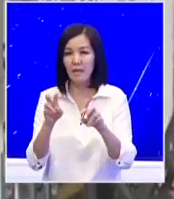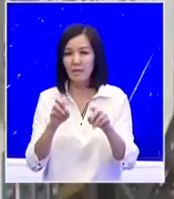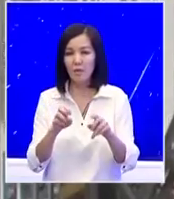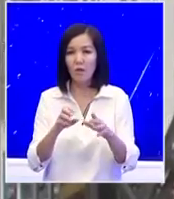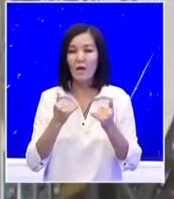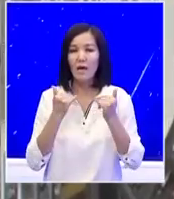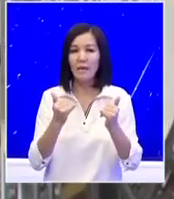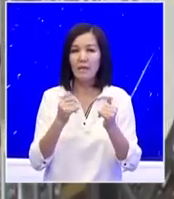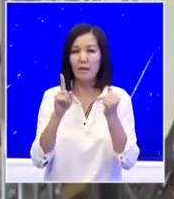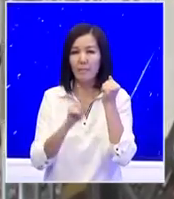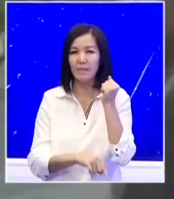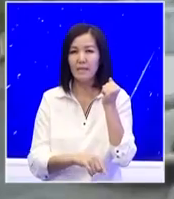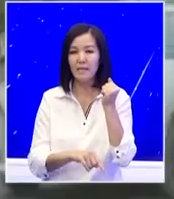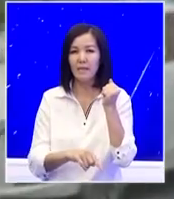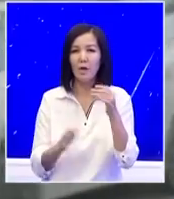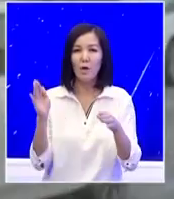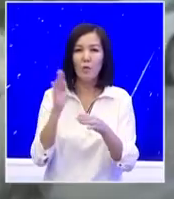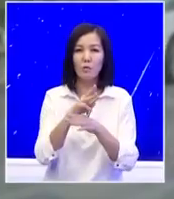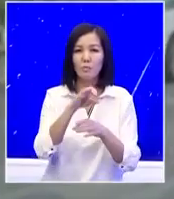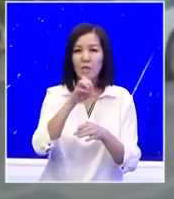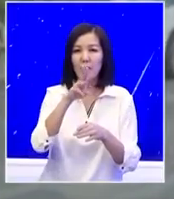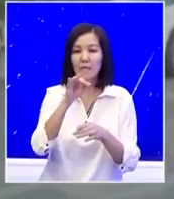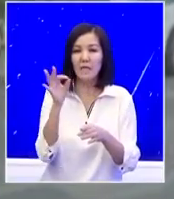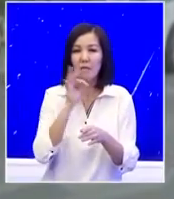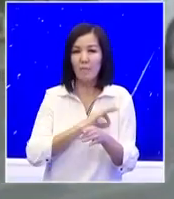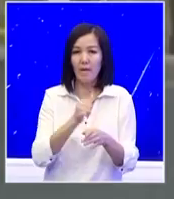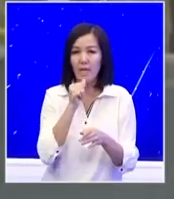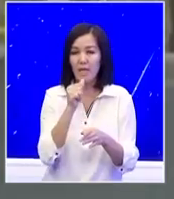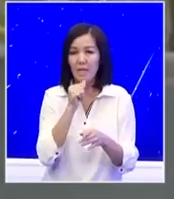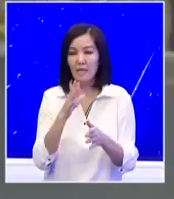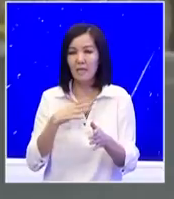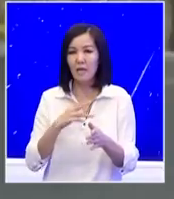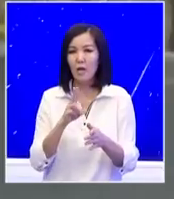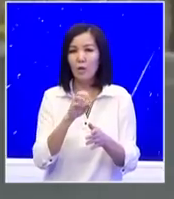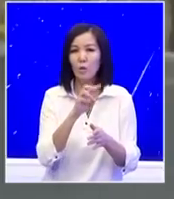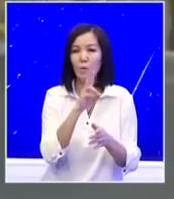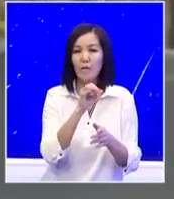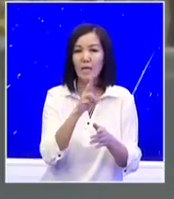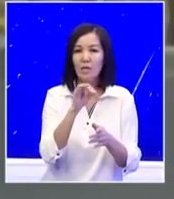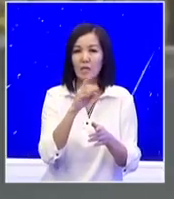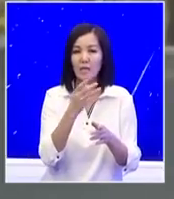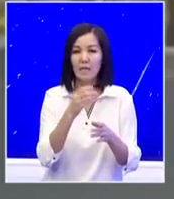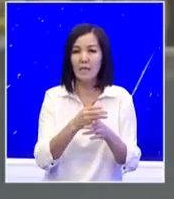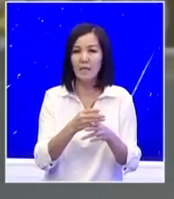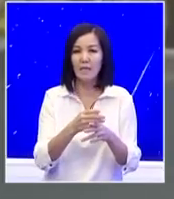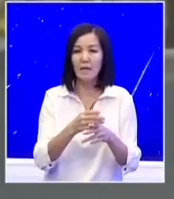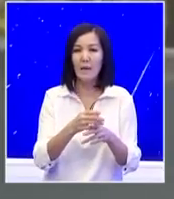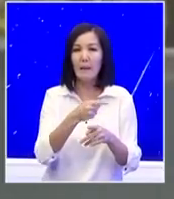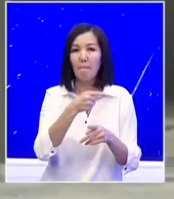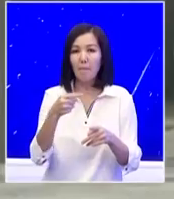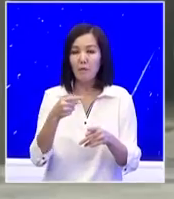арналған, бірақ соңғысы тек қосымша тест ретінде пайдаланылады. Яғни нуклеин қышқылдарын анықтайтын тест теріс нәтиже көрсеткенде